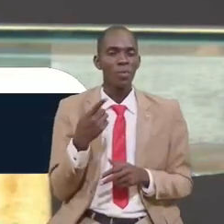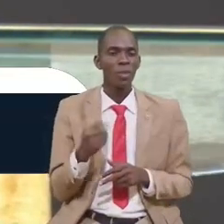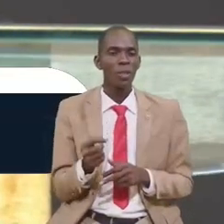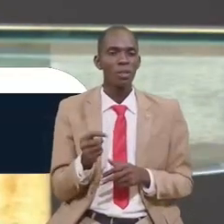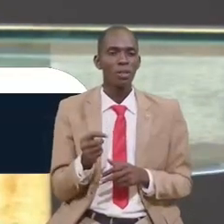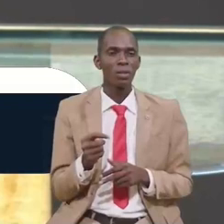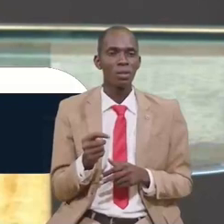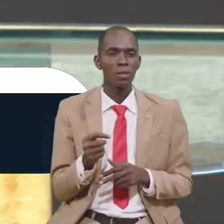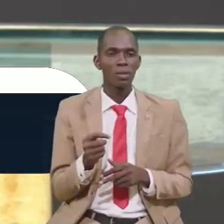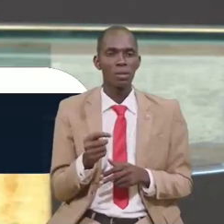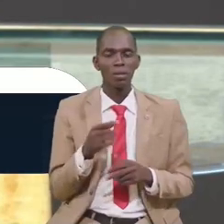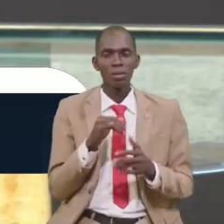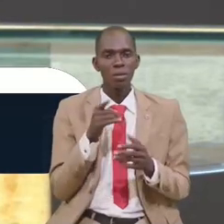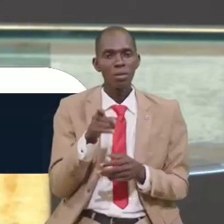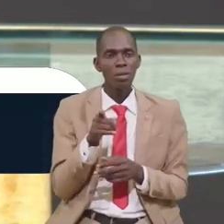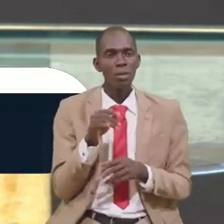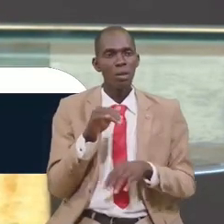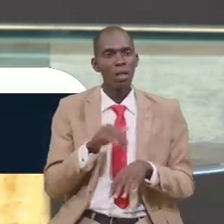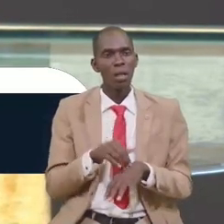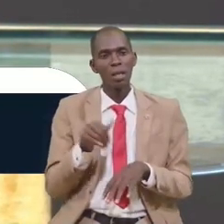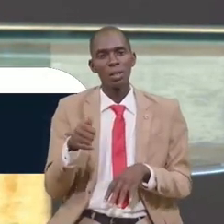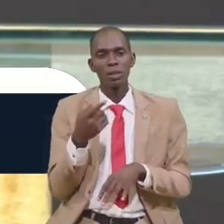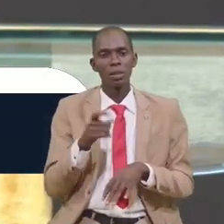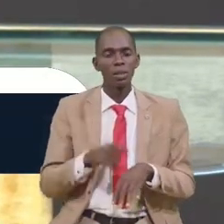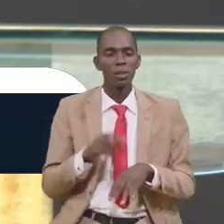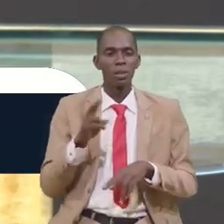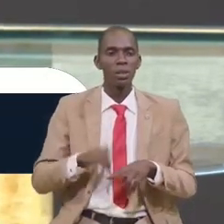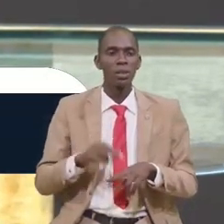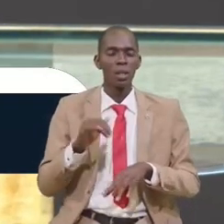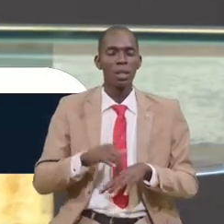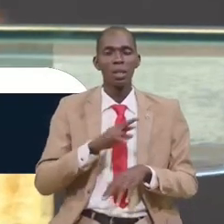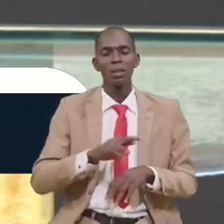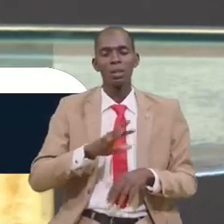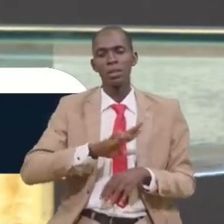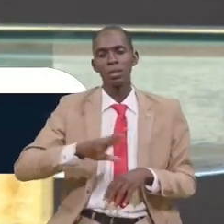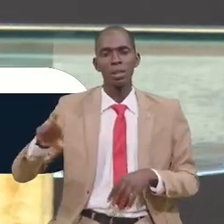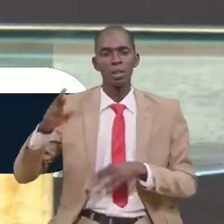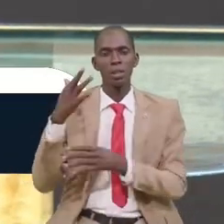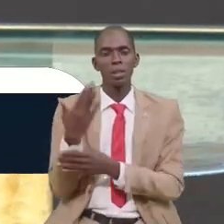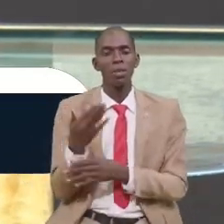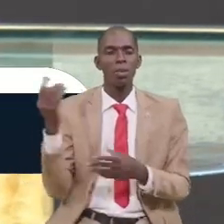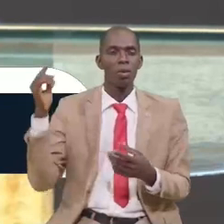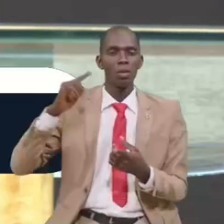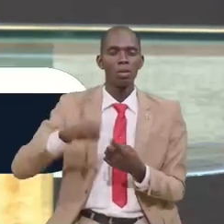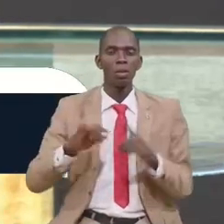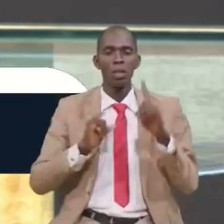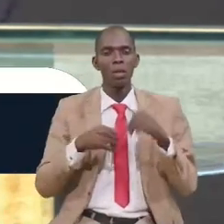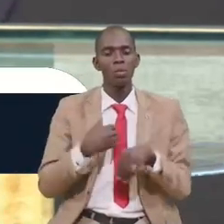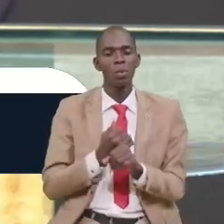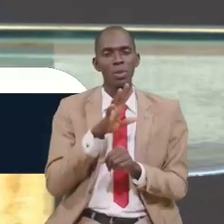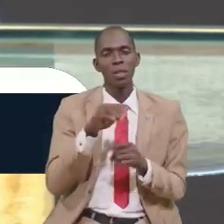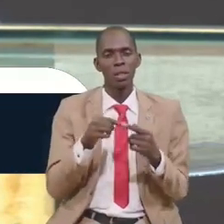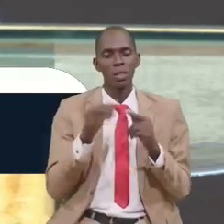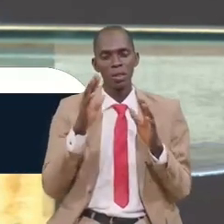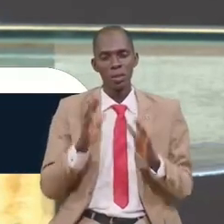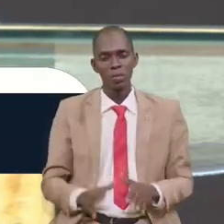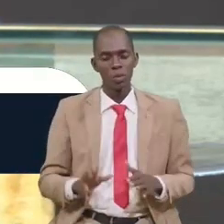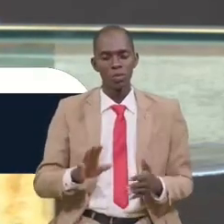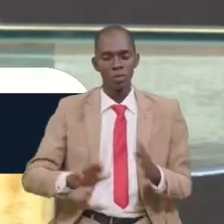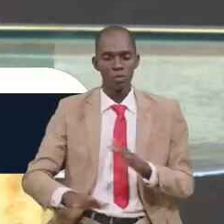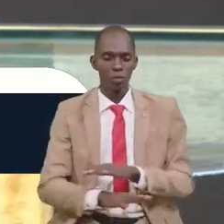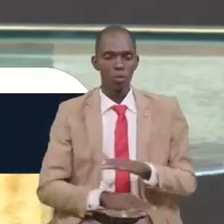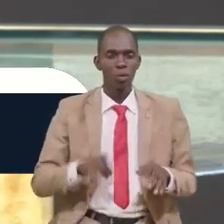Et auquel des anges a-t-il jamais dit, assieds-toi à ma droite, jusqu'à ce que je fasse de tes ennemis ton